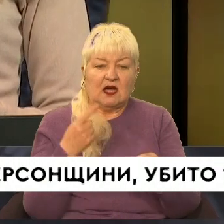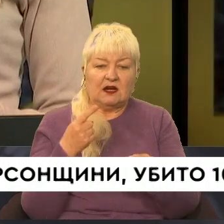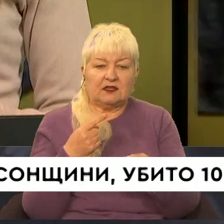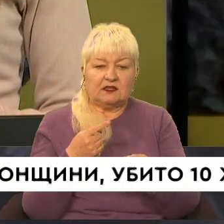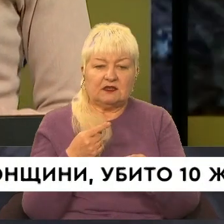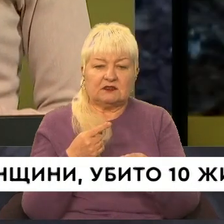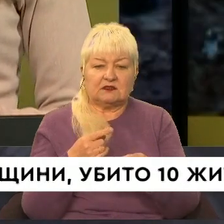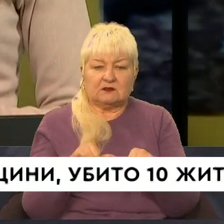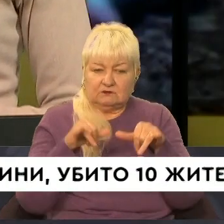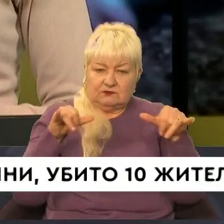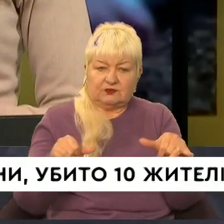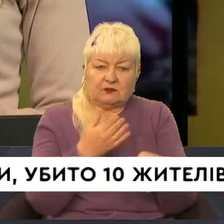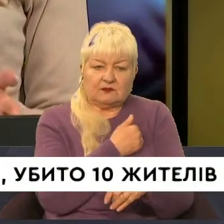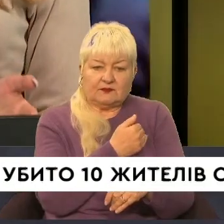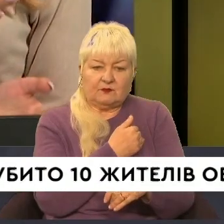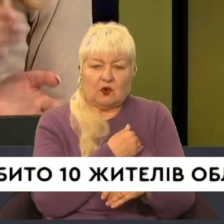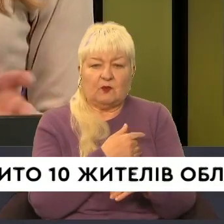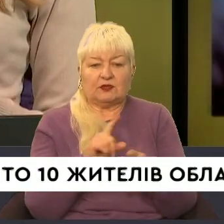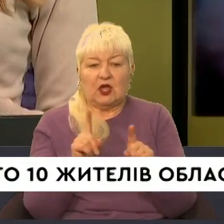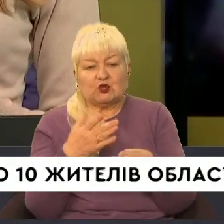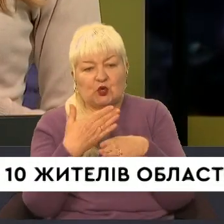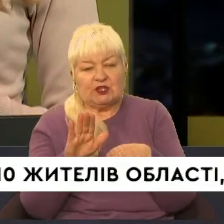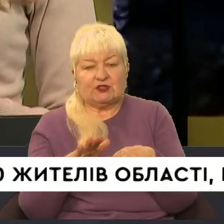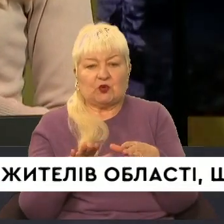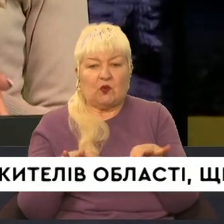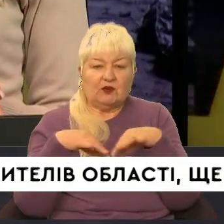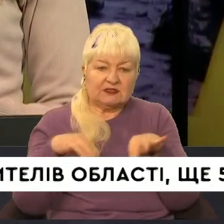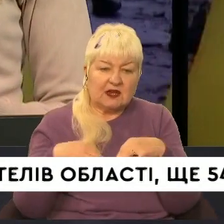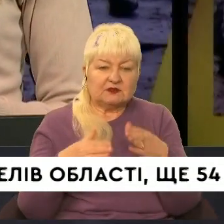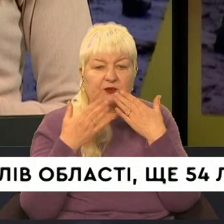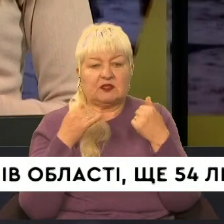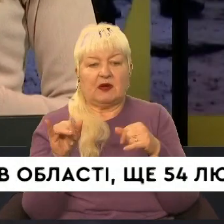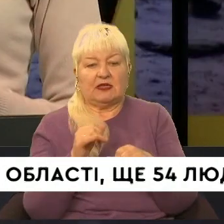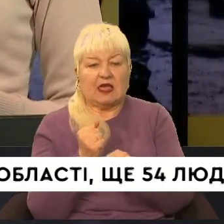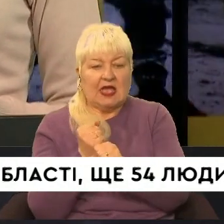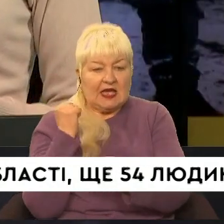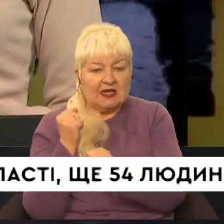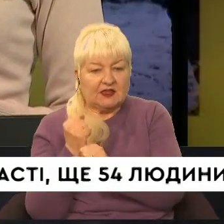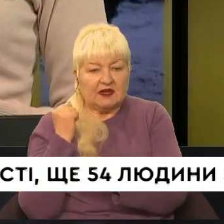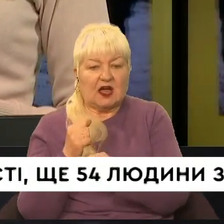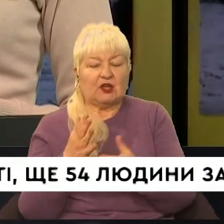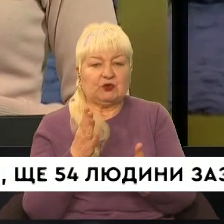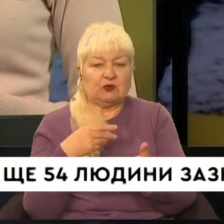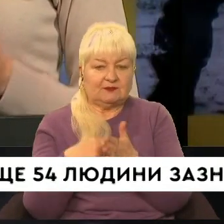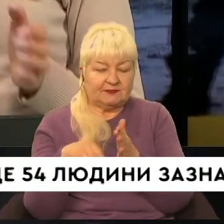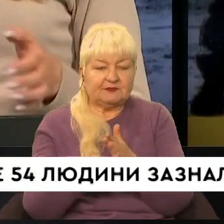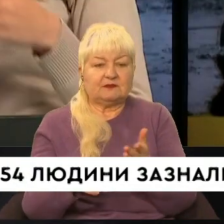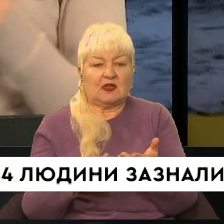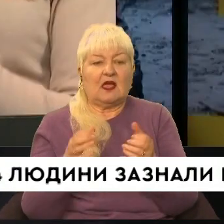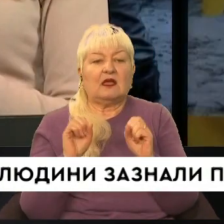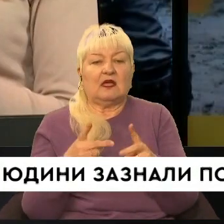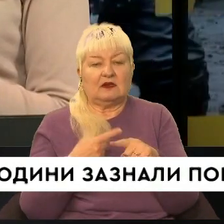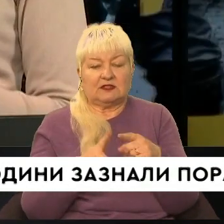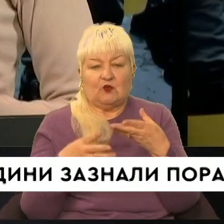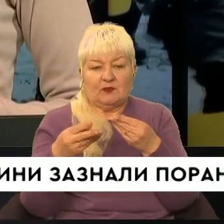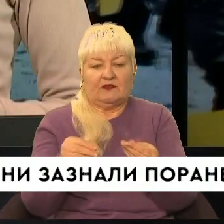що і транспорт десь частково не ходить, і генератори у нас масово з'являються, і як це впливатиме на ціни зараз і